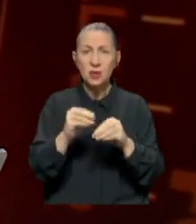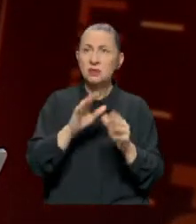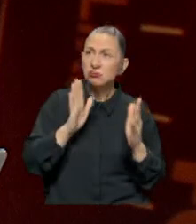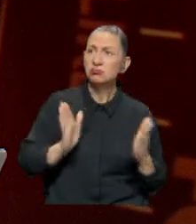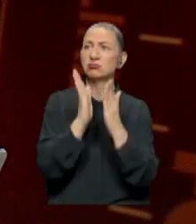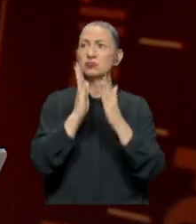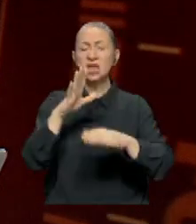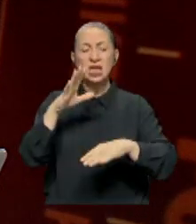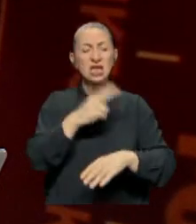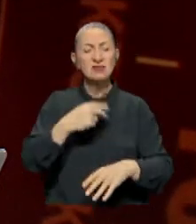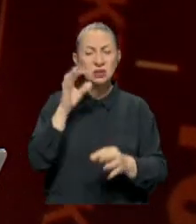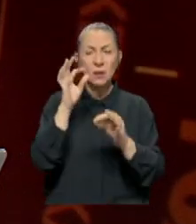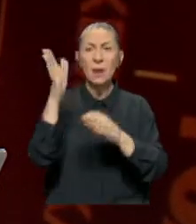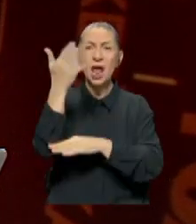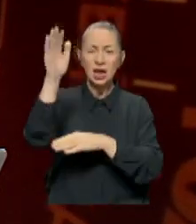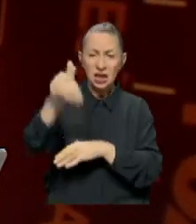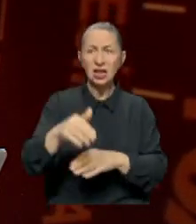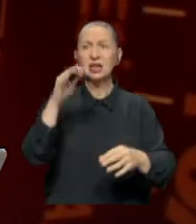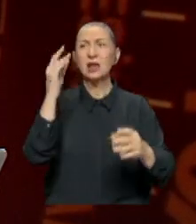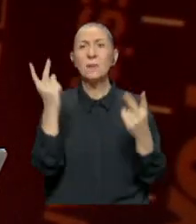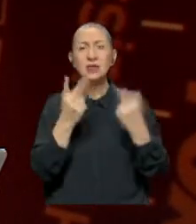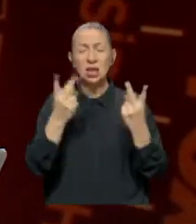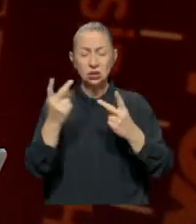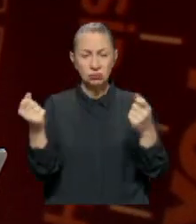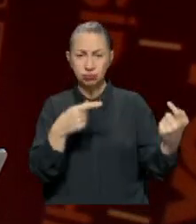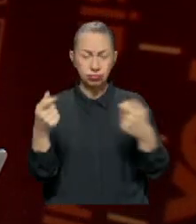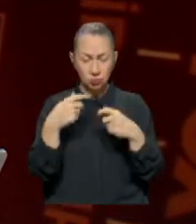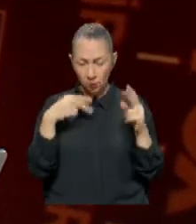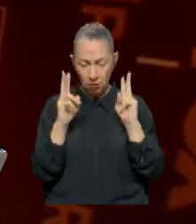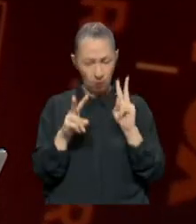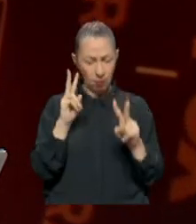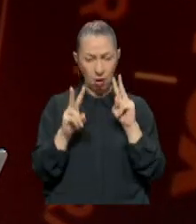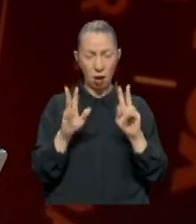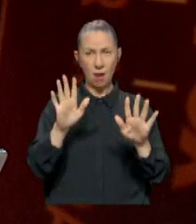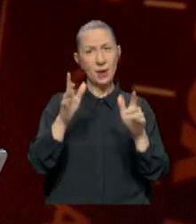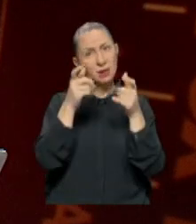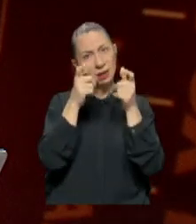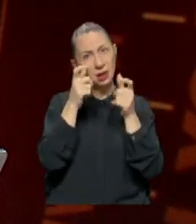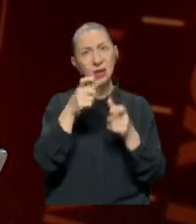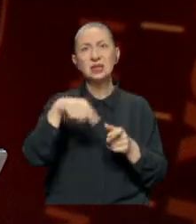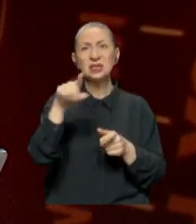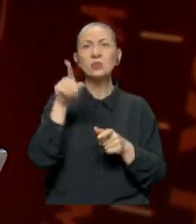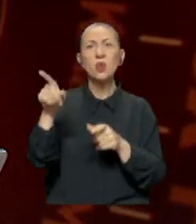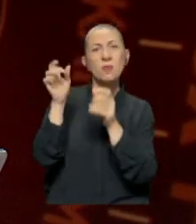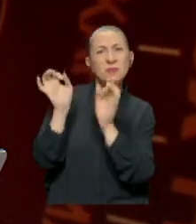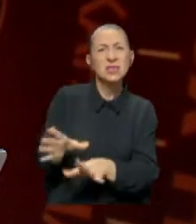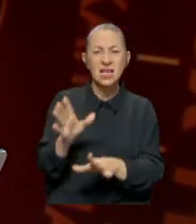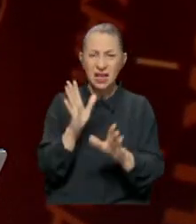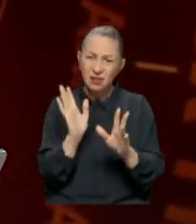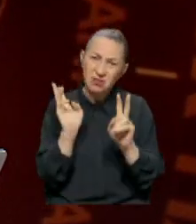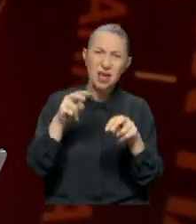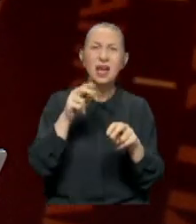tepkimizi koyalım. İsveç bayrakları da getirin tarzı mesajlaşmalar çok gördüm. Aman dikkat, siz bu provokasyona